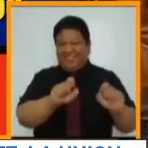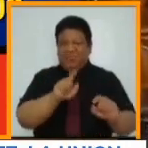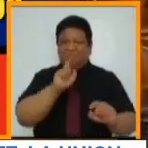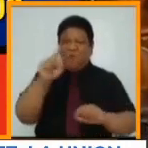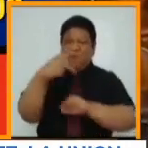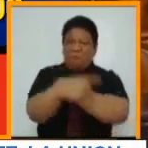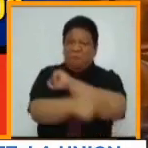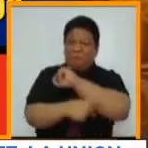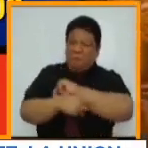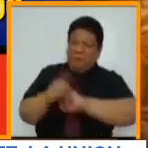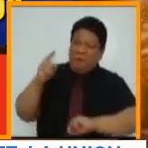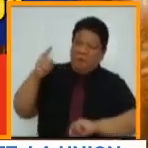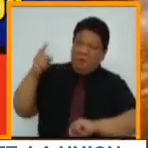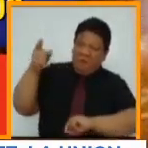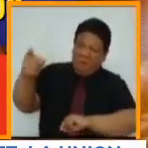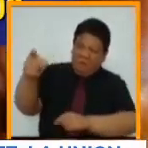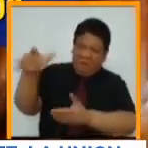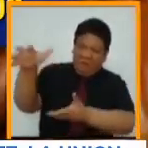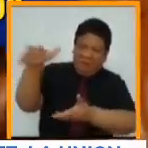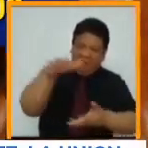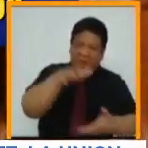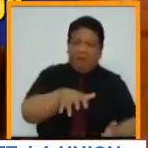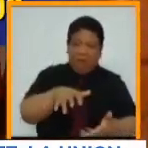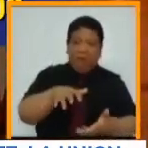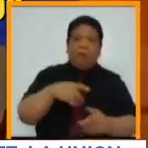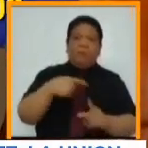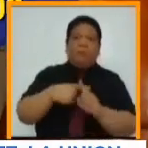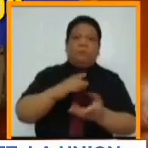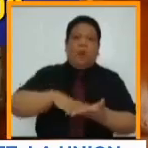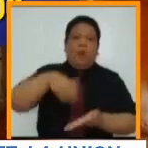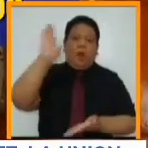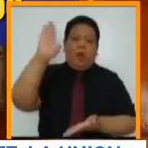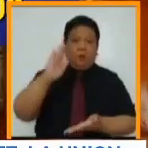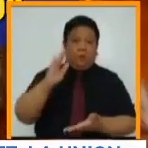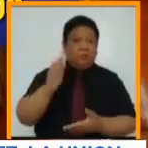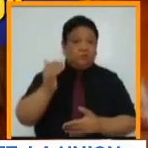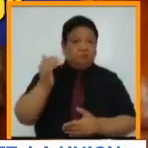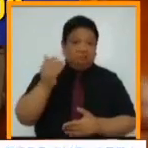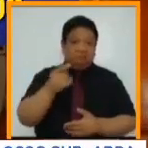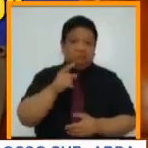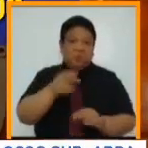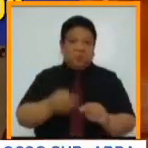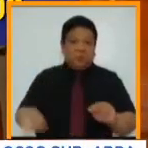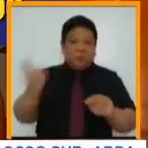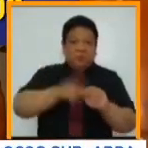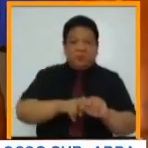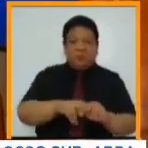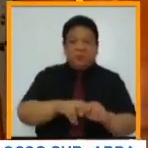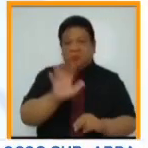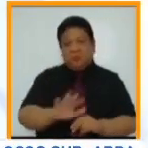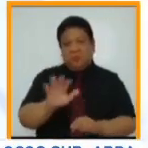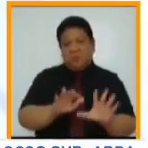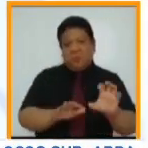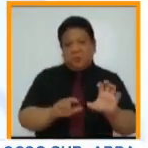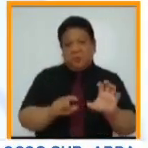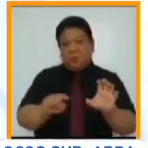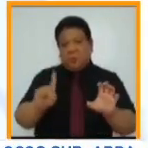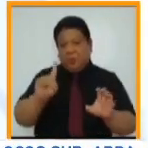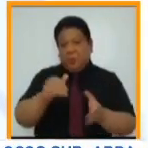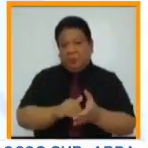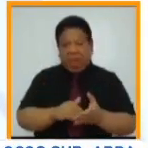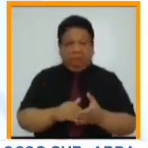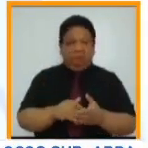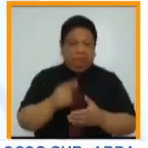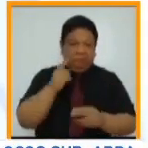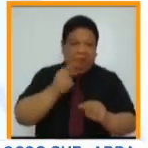presyo. Kaya naman 500 hanggang 1,000 pesos na ang taas presyo sa kada lechon. Hindi naman kami kumukuha talaga rin sa